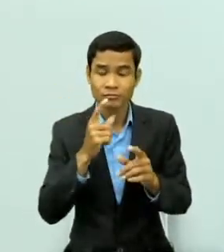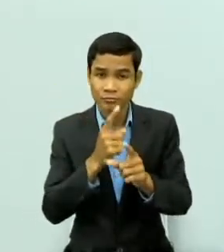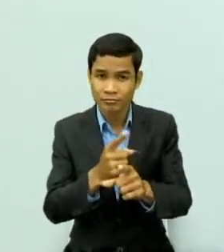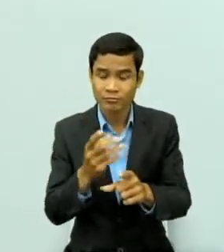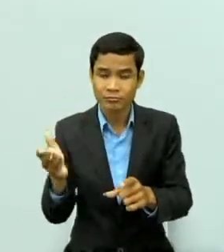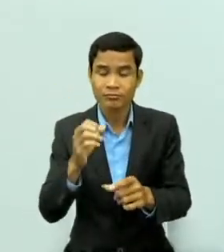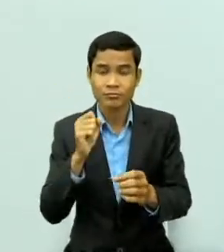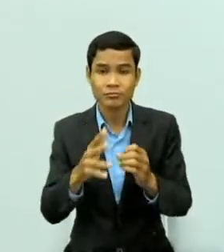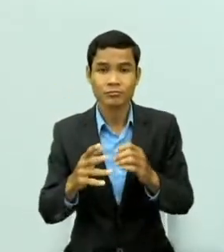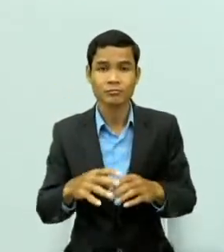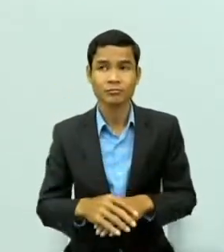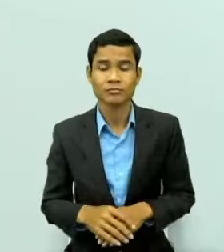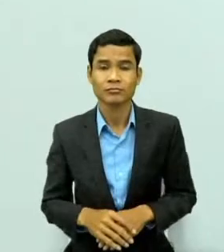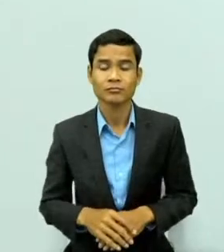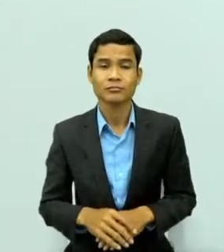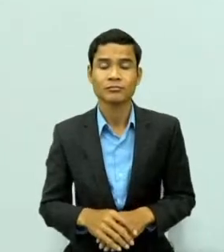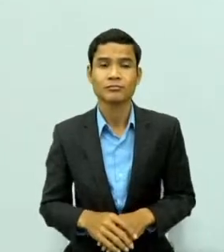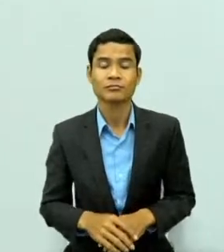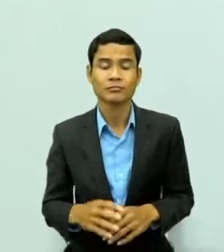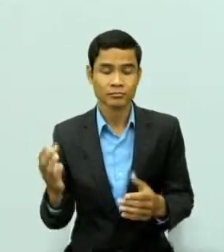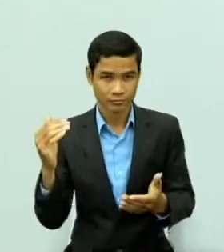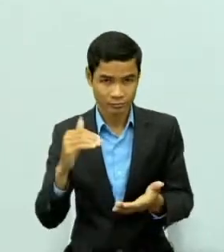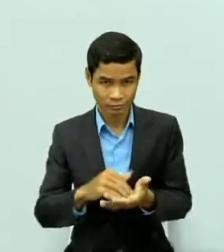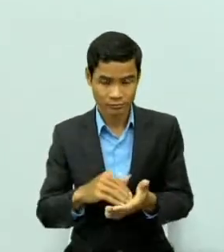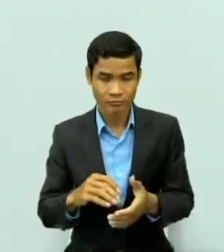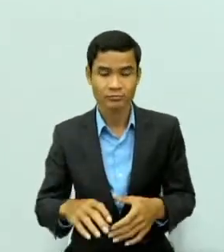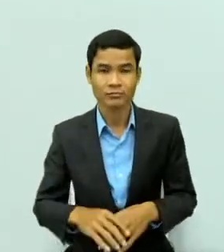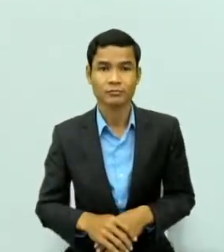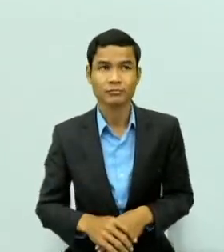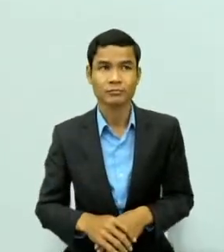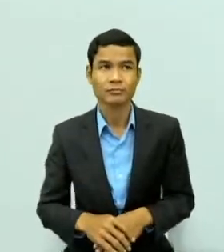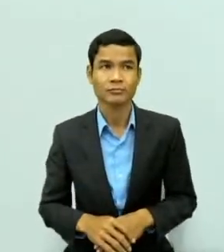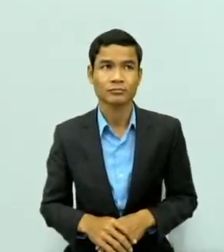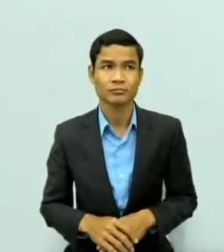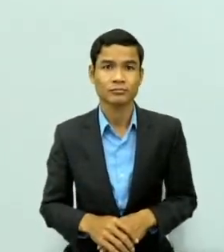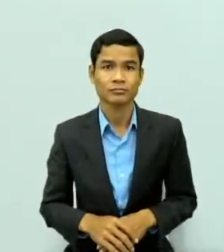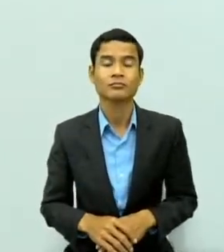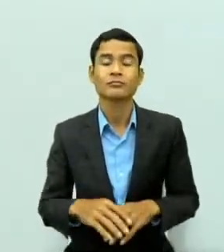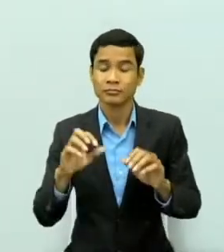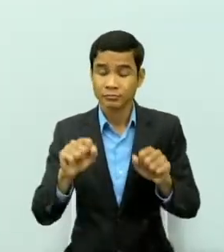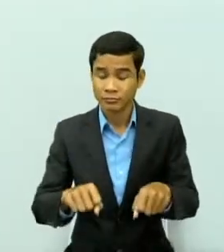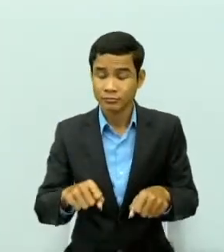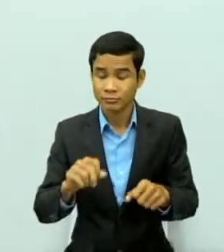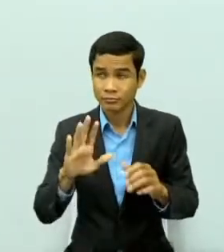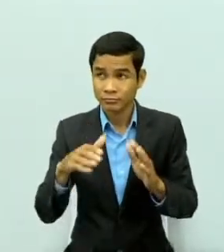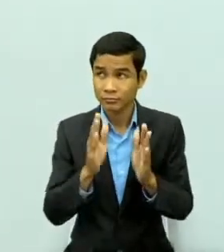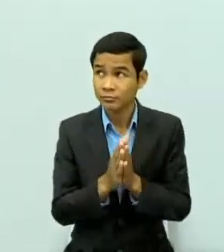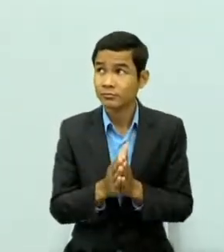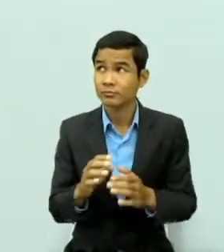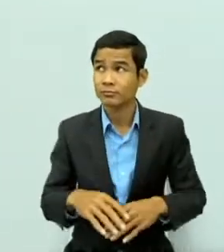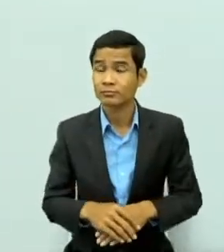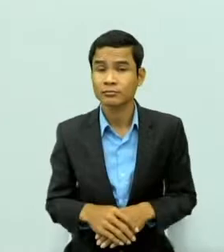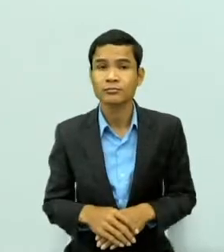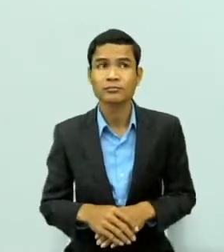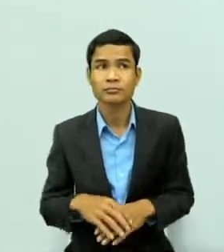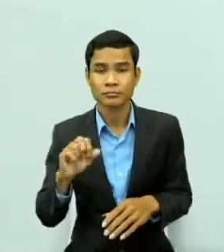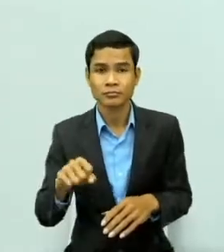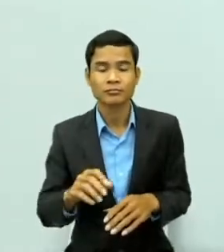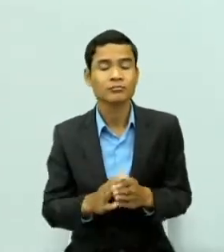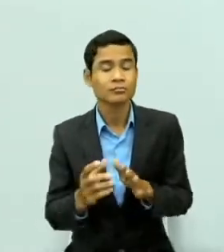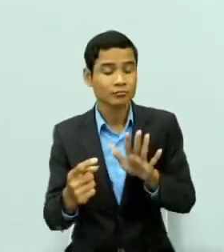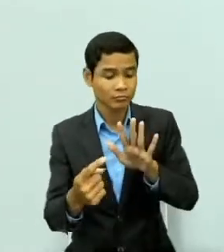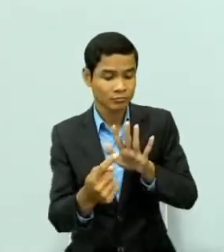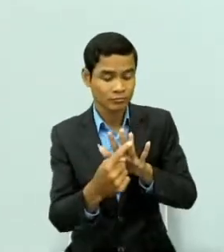មម្ដងទៀតកូនចាអរគុណកូននេះគឺស្រៈចាគឺស្